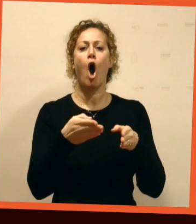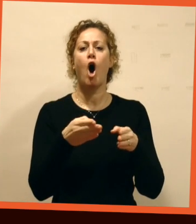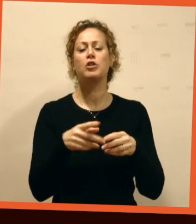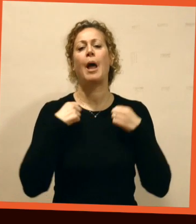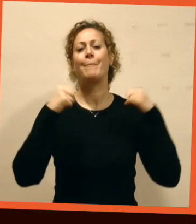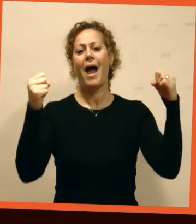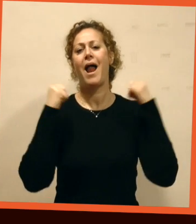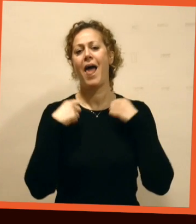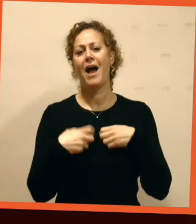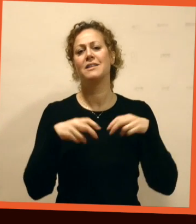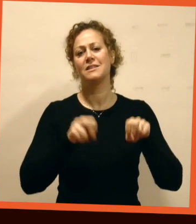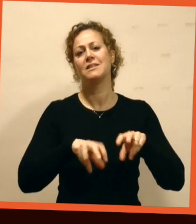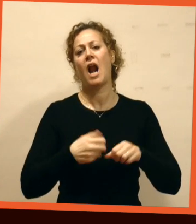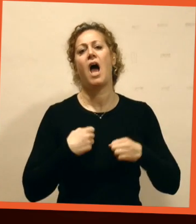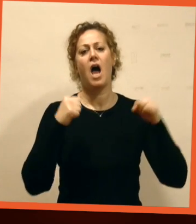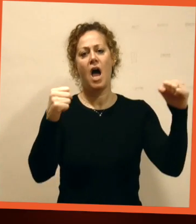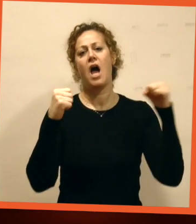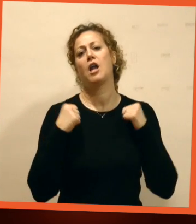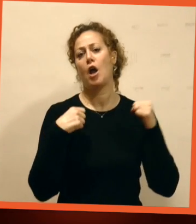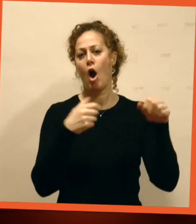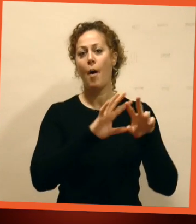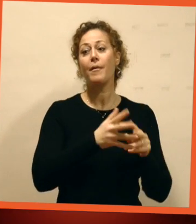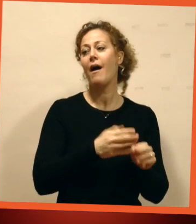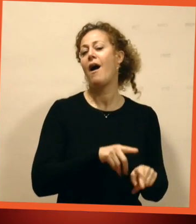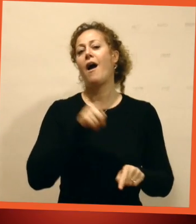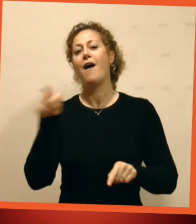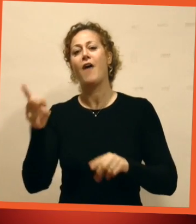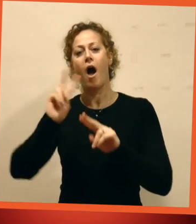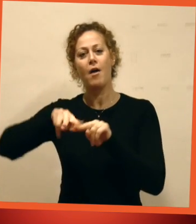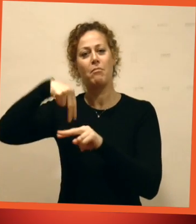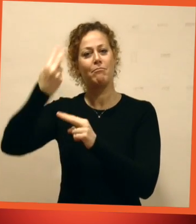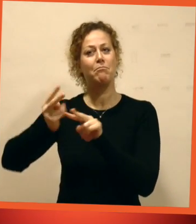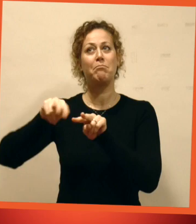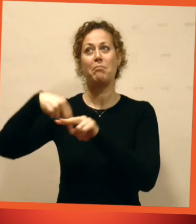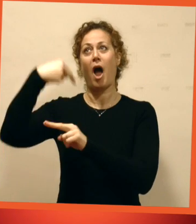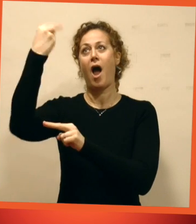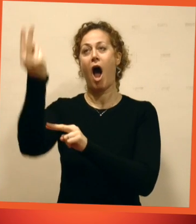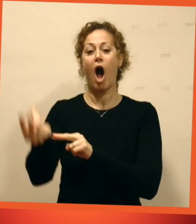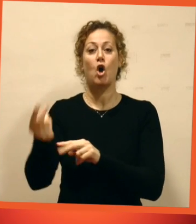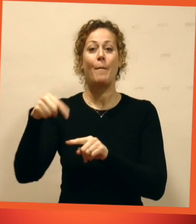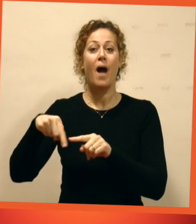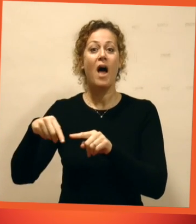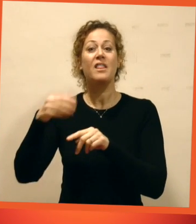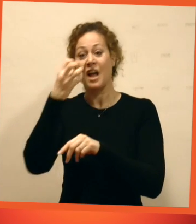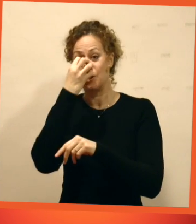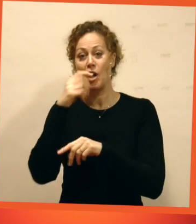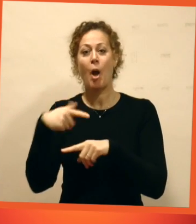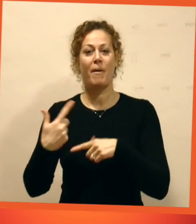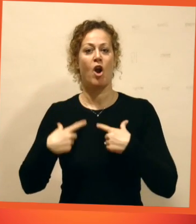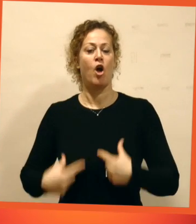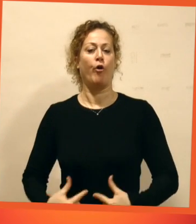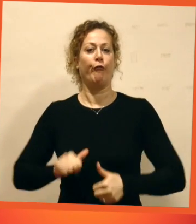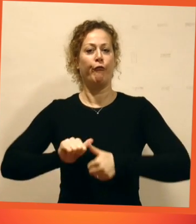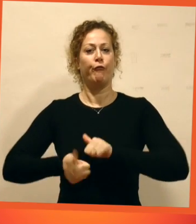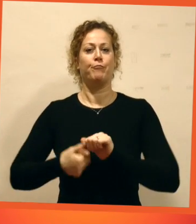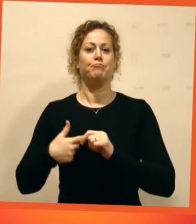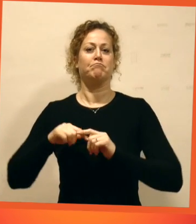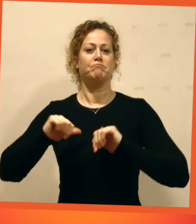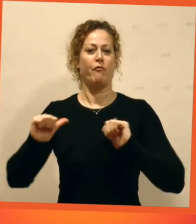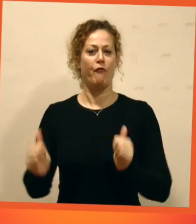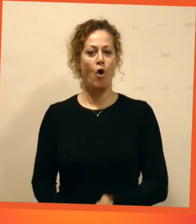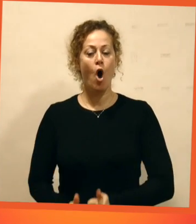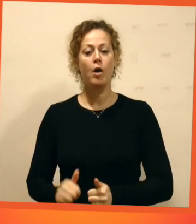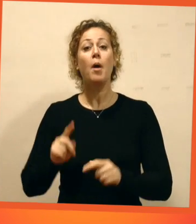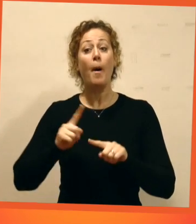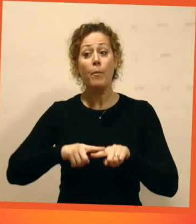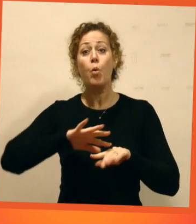in palestra. Magari vengono a fare acrobatica aerea per tenersi così in forma, ma addirittura andiamo alla